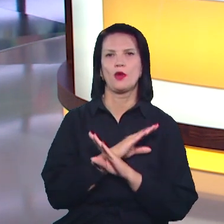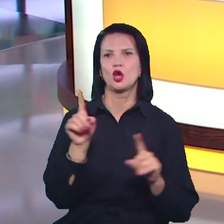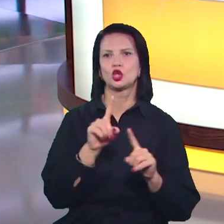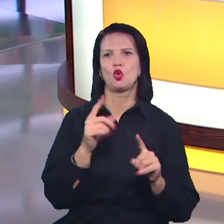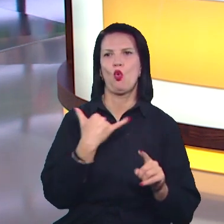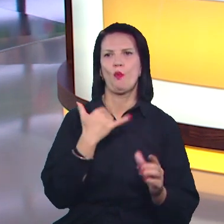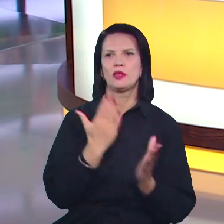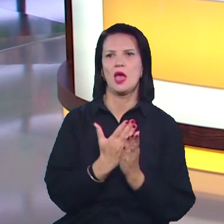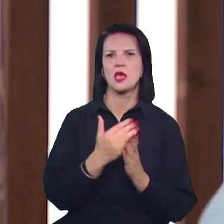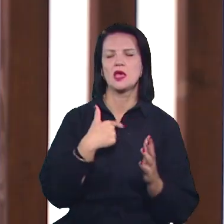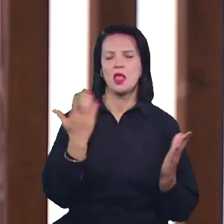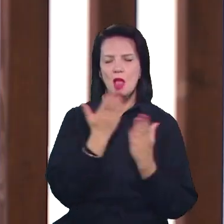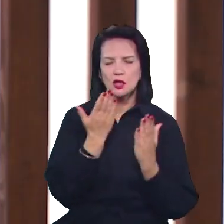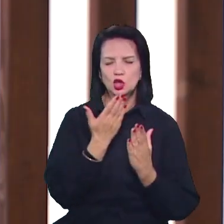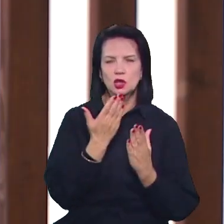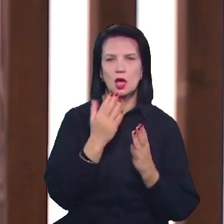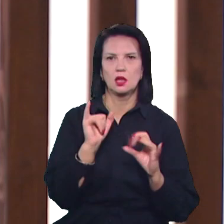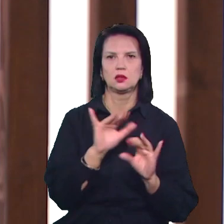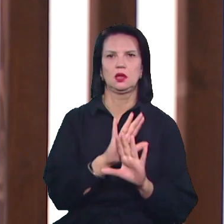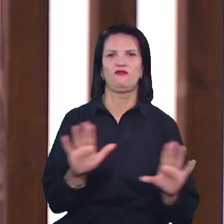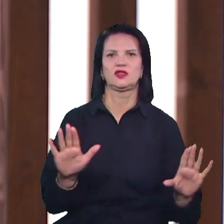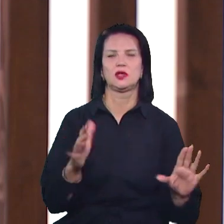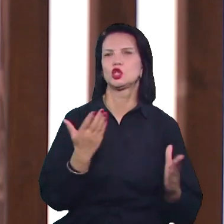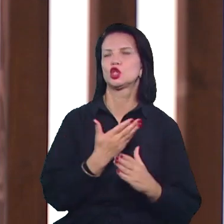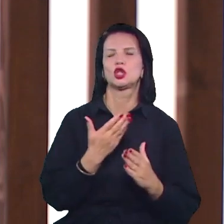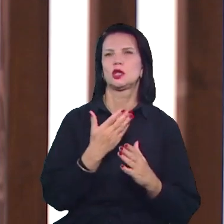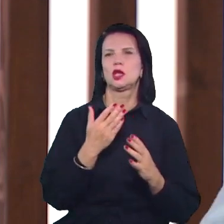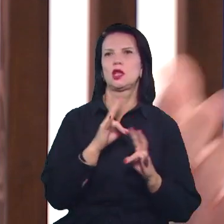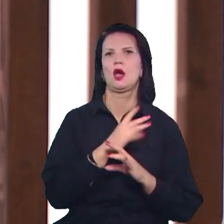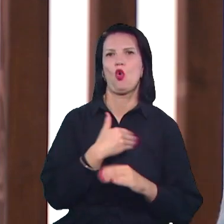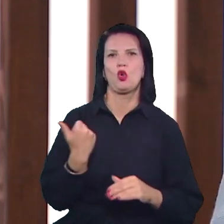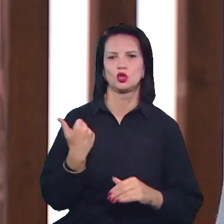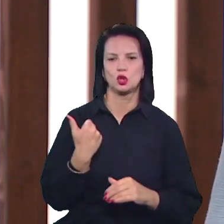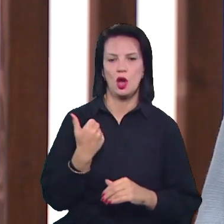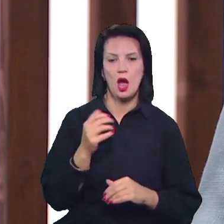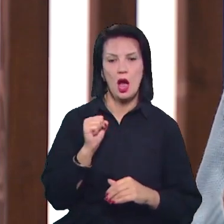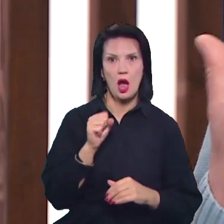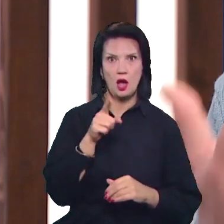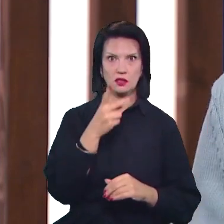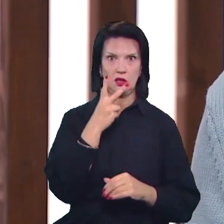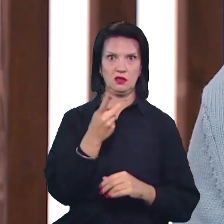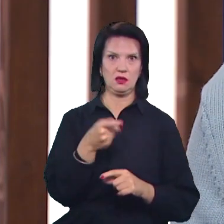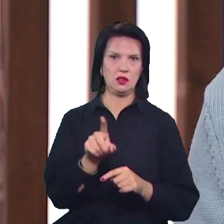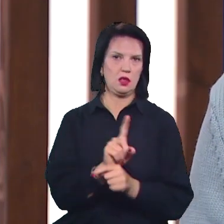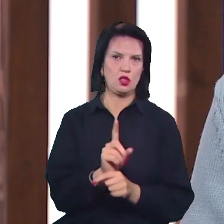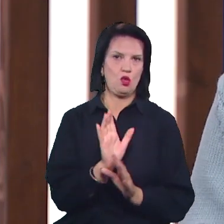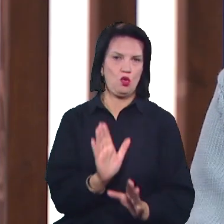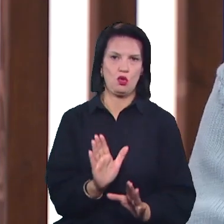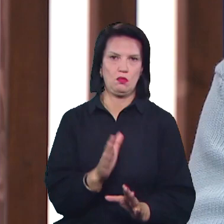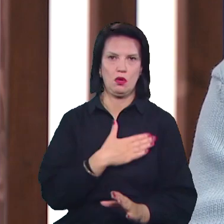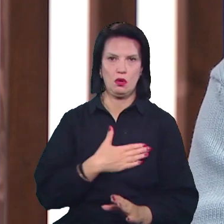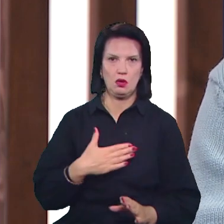вже начиталась, вже жити не хочу. А ти дивишся, а це нормальна залозиста